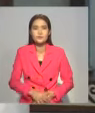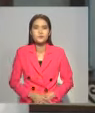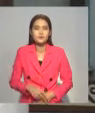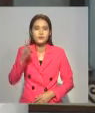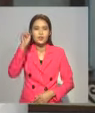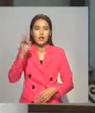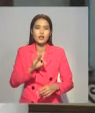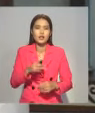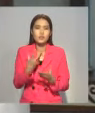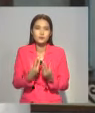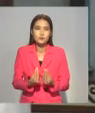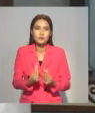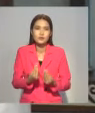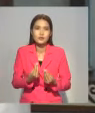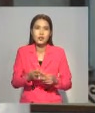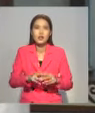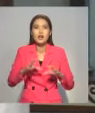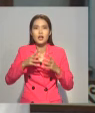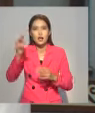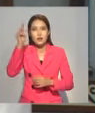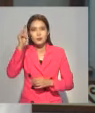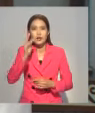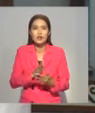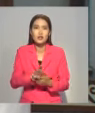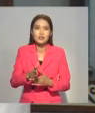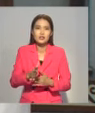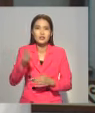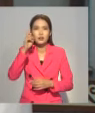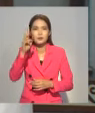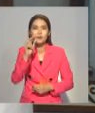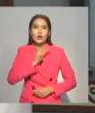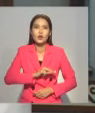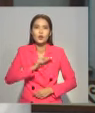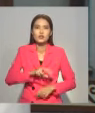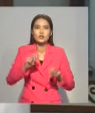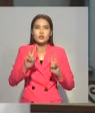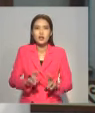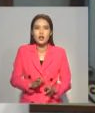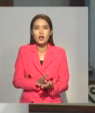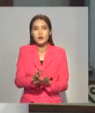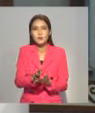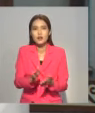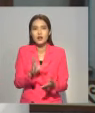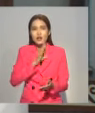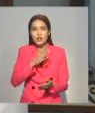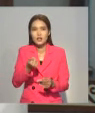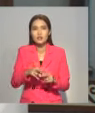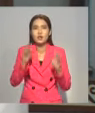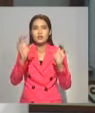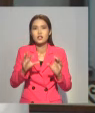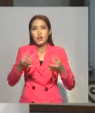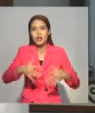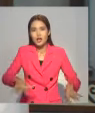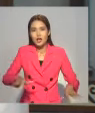үшін әлеммен төрт құлас тер мемлекет үшін бұл конституция деген басты құжат. Өйткені конституция